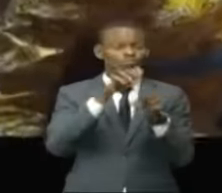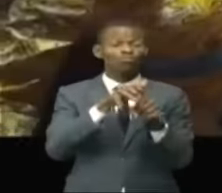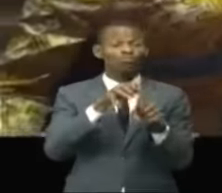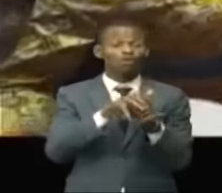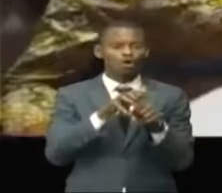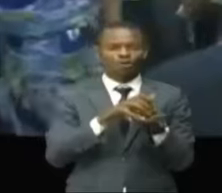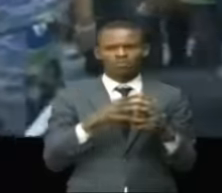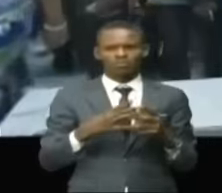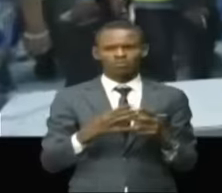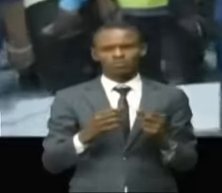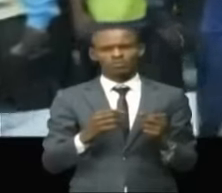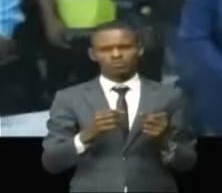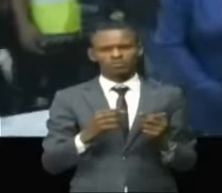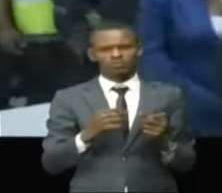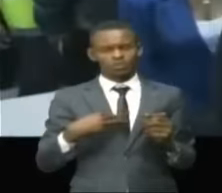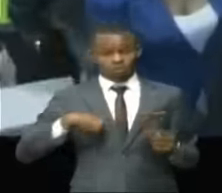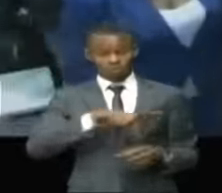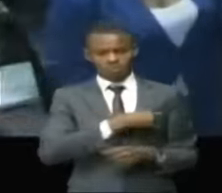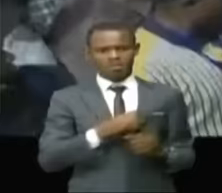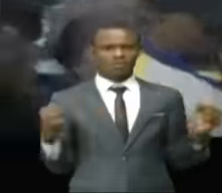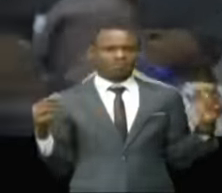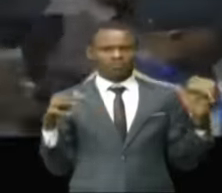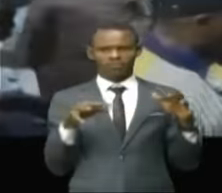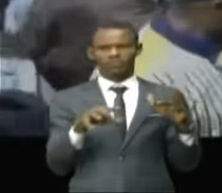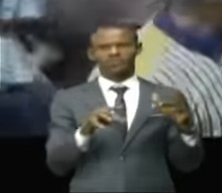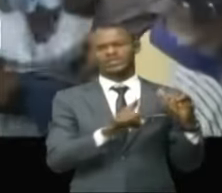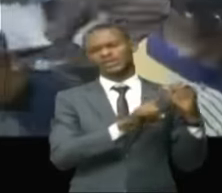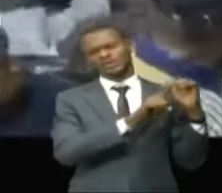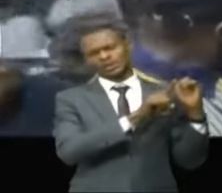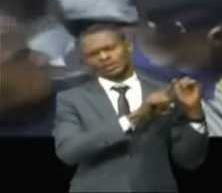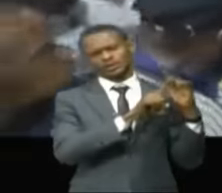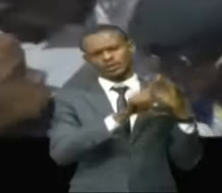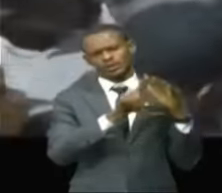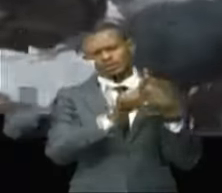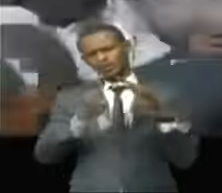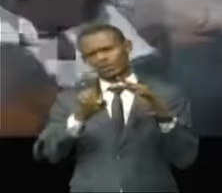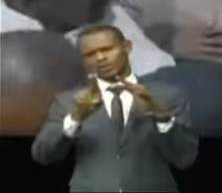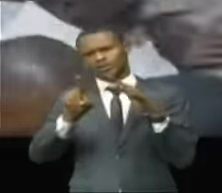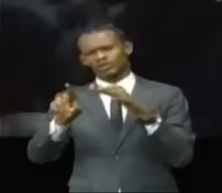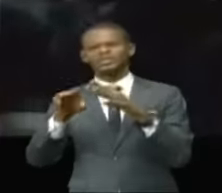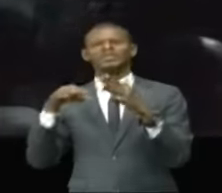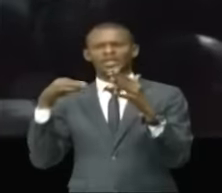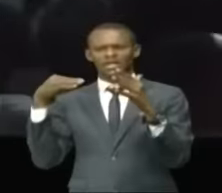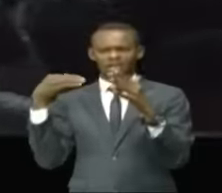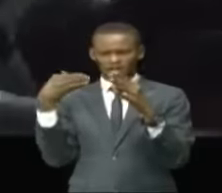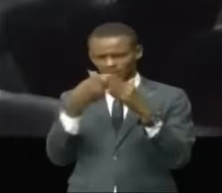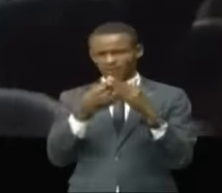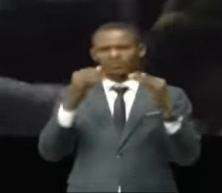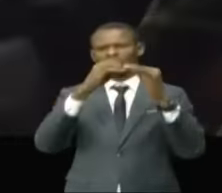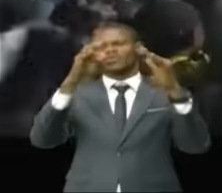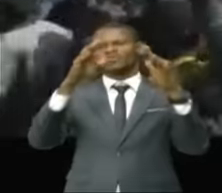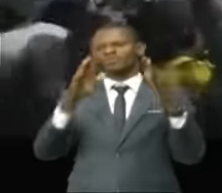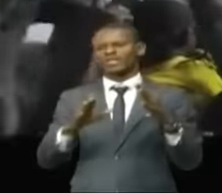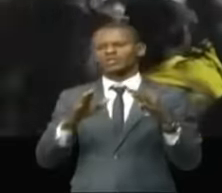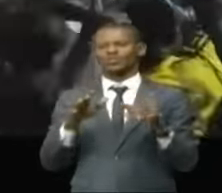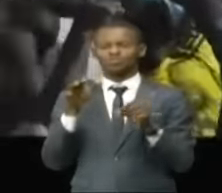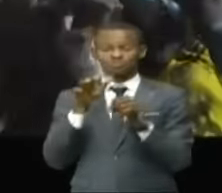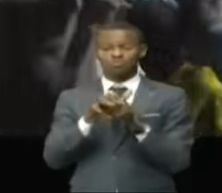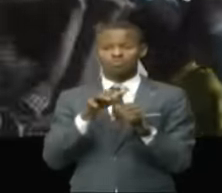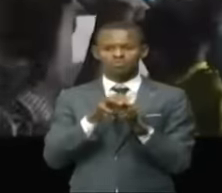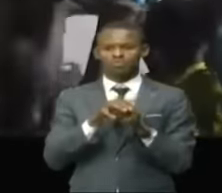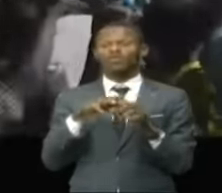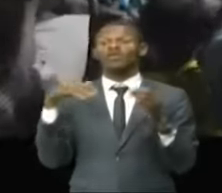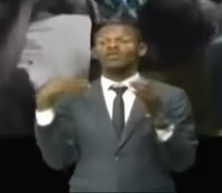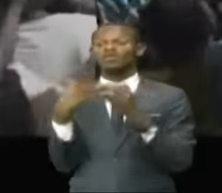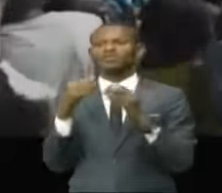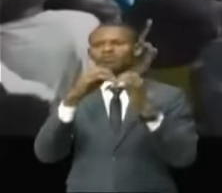venus nombreux pour l'accueillir. De là, son cortège a pris la direction de sa résidence limitée où l'attendait aussi une marée